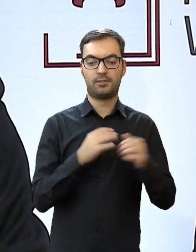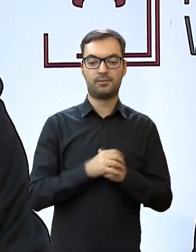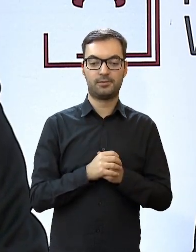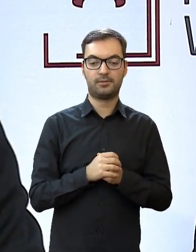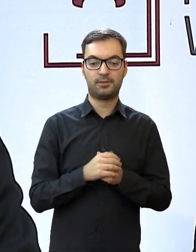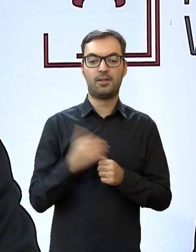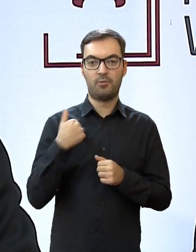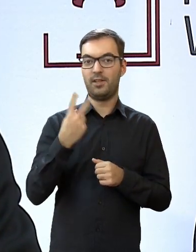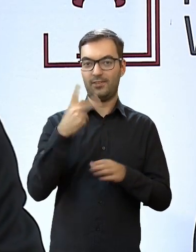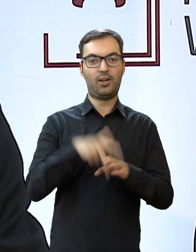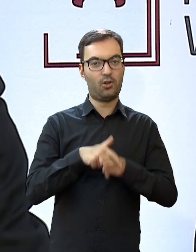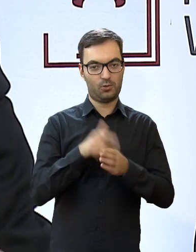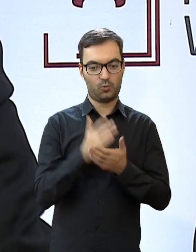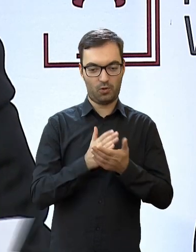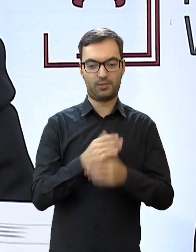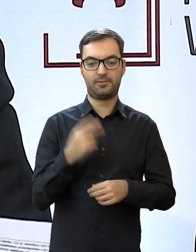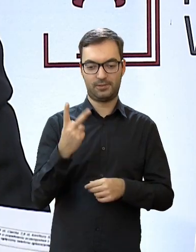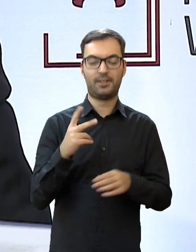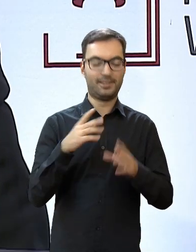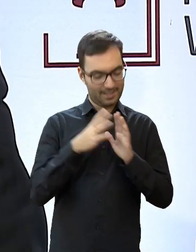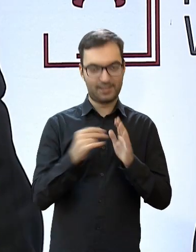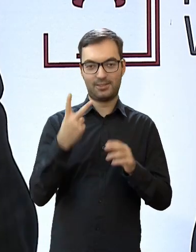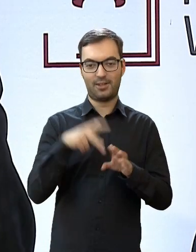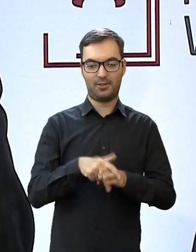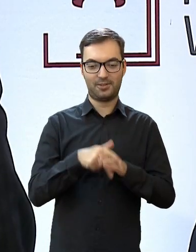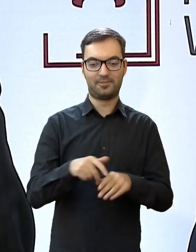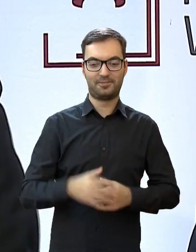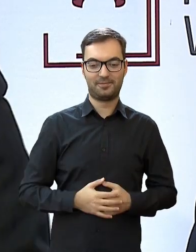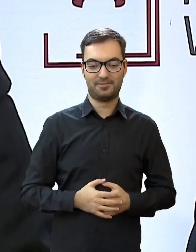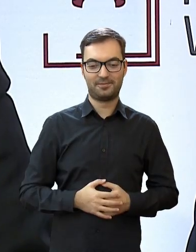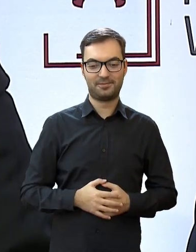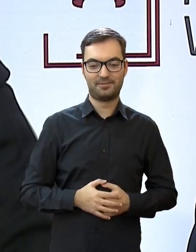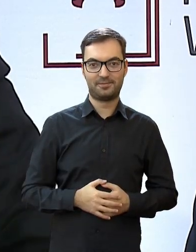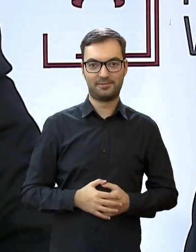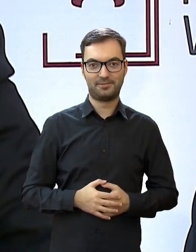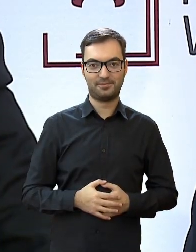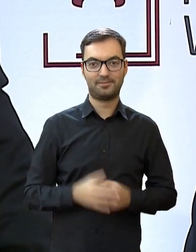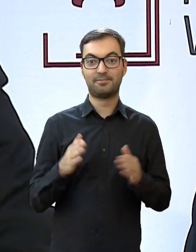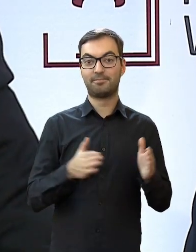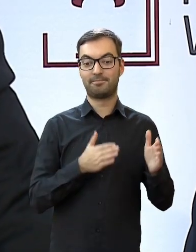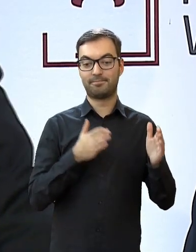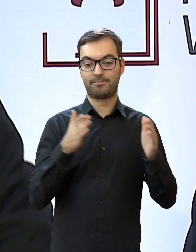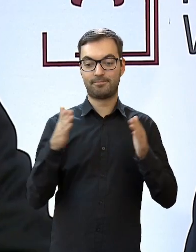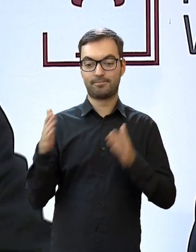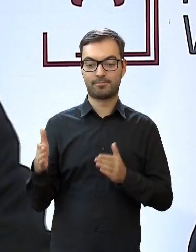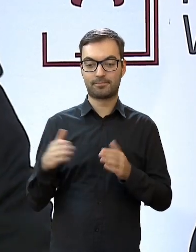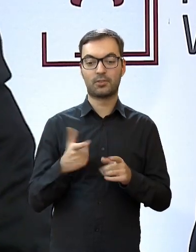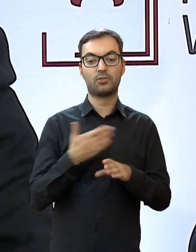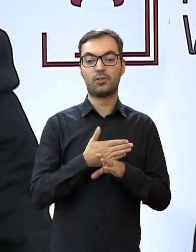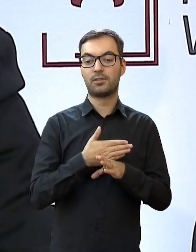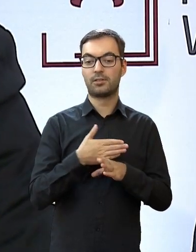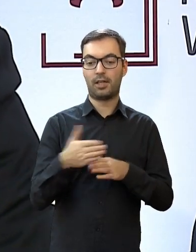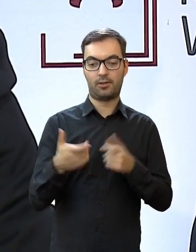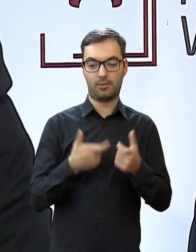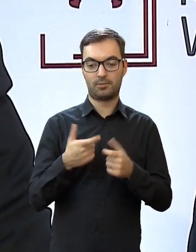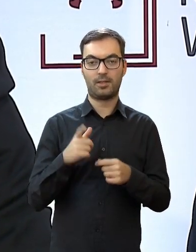były dwa konie, tradycyjnie dwa konie służbowe. I teraz jakie będą dalsze czynności